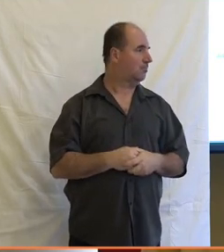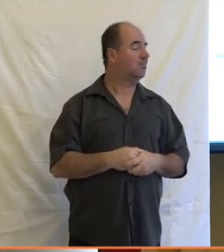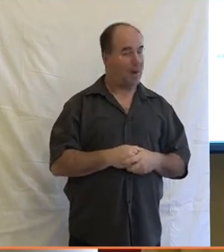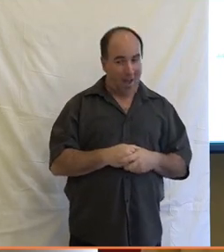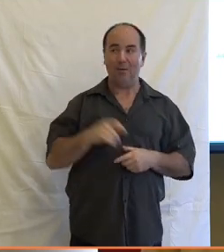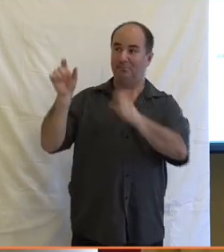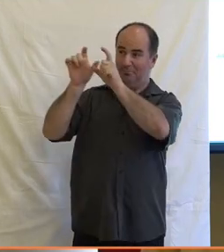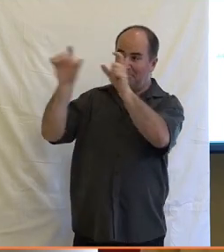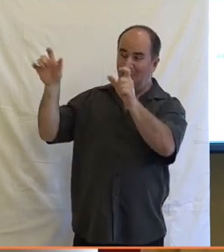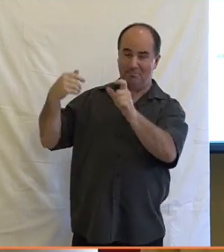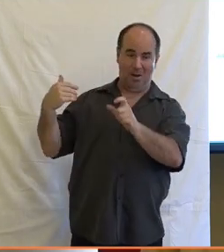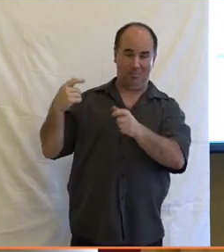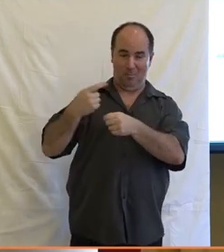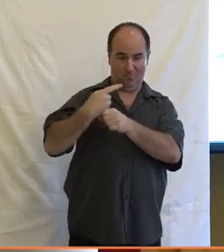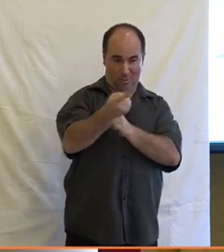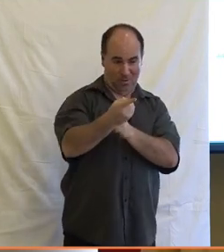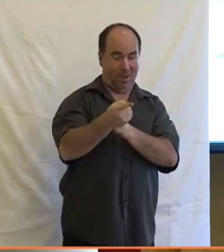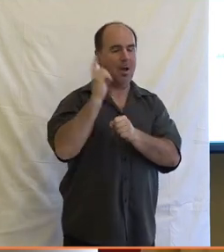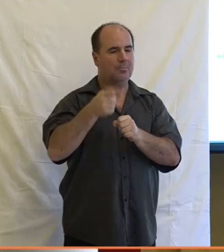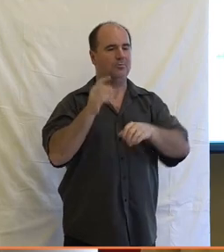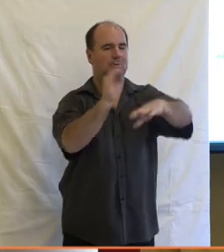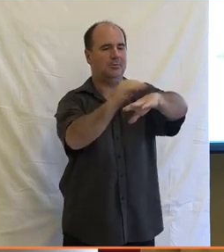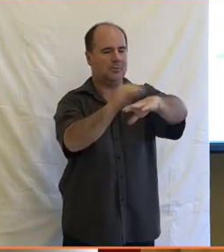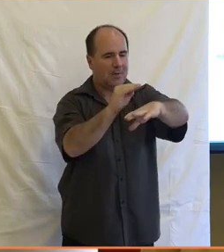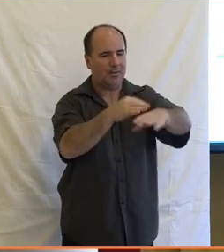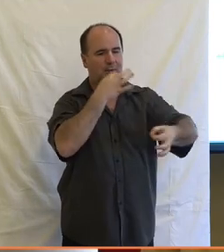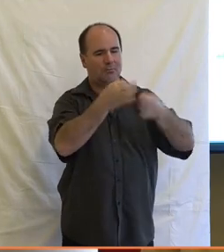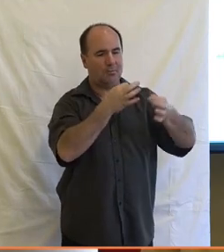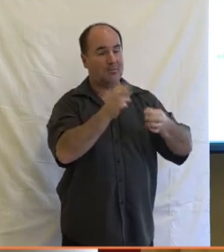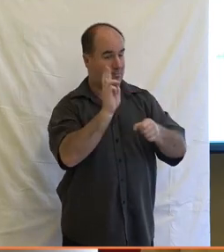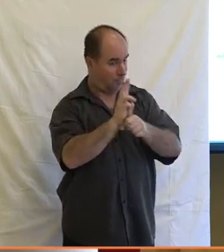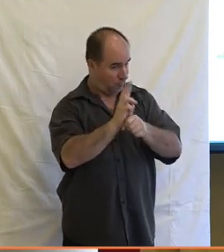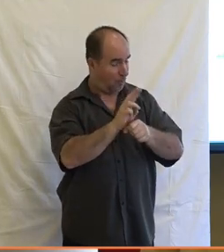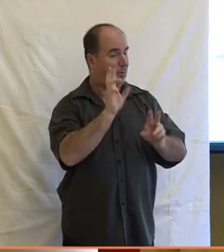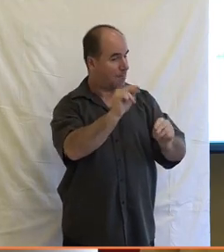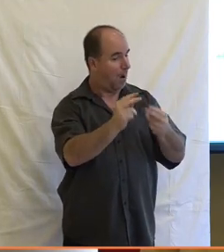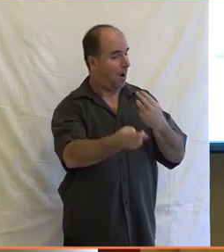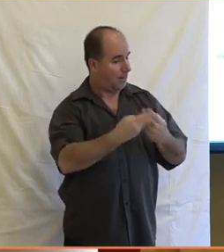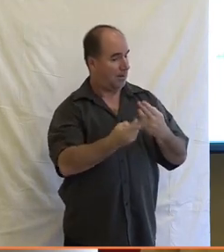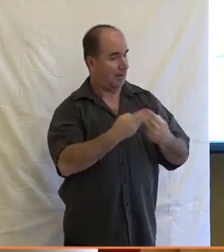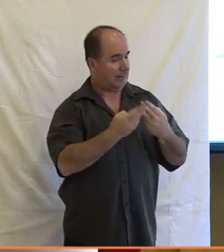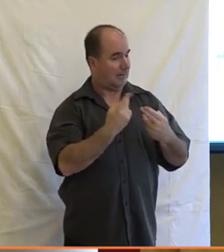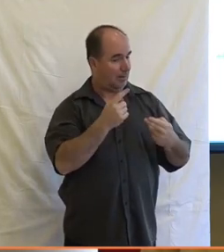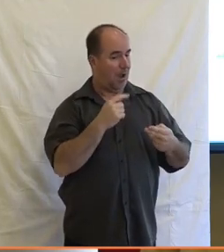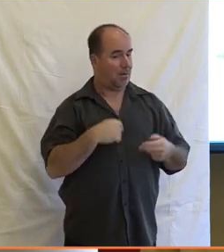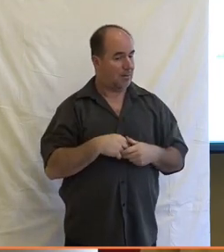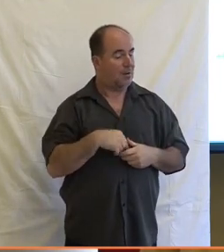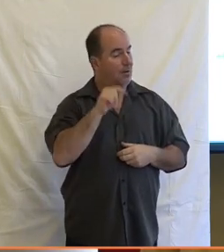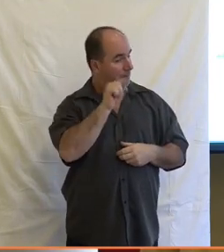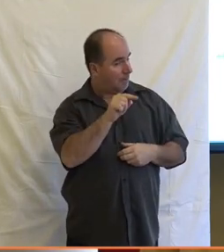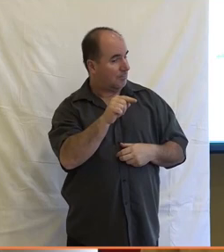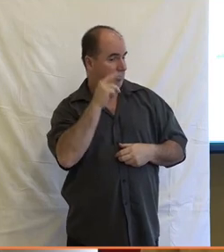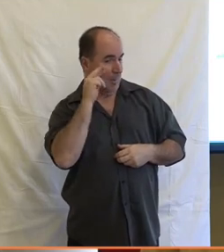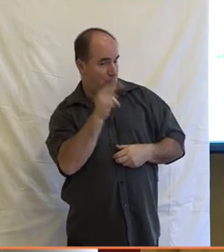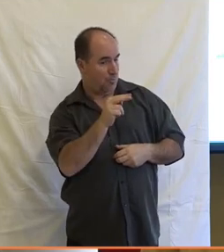určitá rizika, že to přesně může být, že v tom chvíli jste sledován, ale je to třeba u těch navigací pro nevidomé, no jasně, že vás